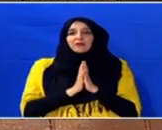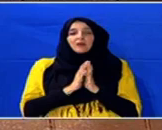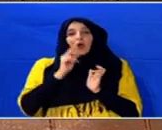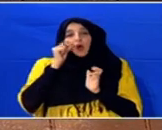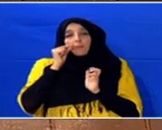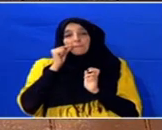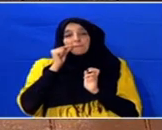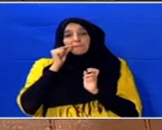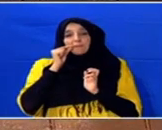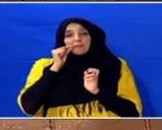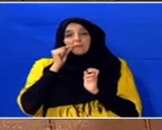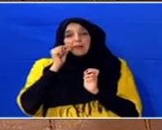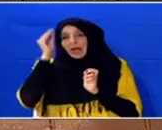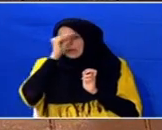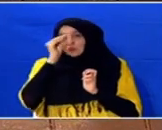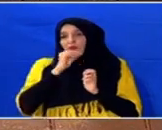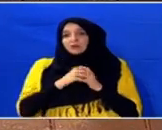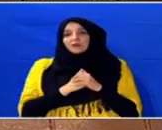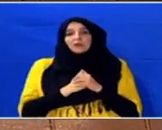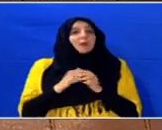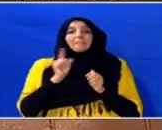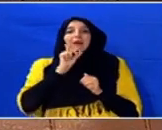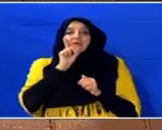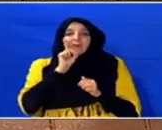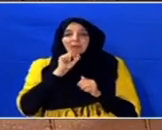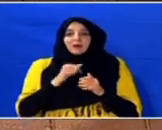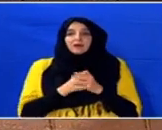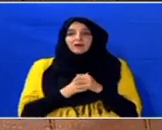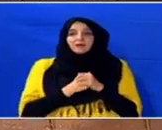المكلفين. نعم. دون النساء. نعم.